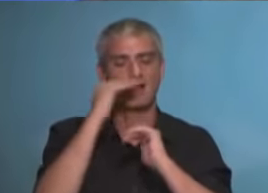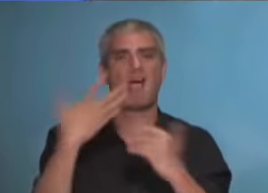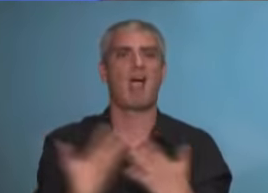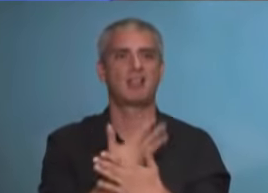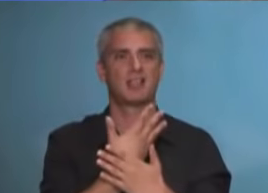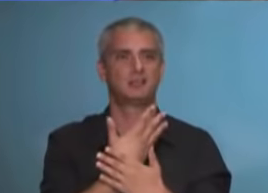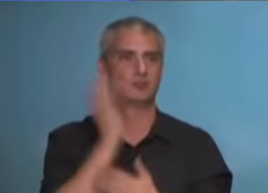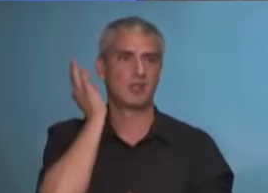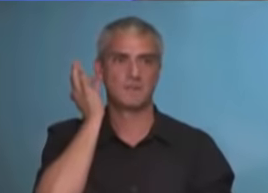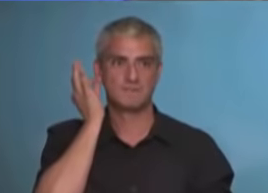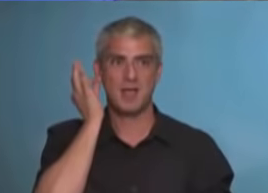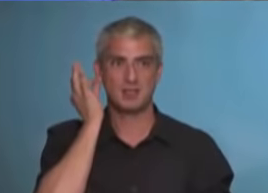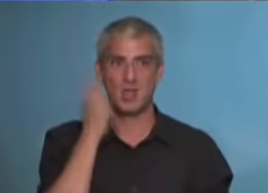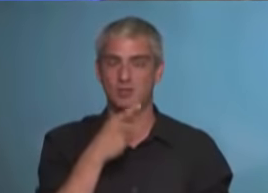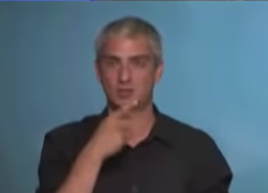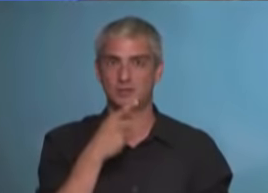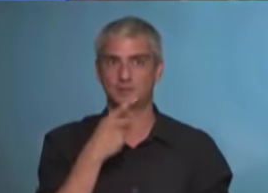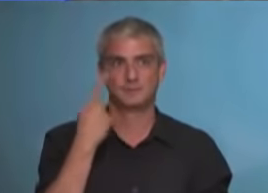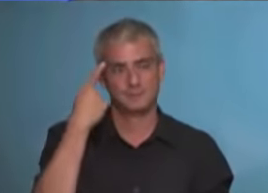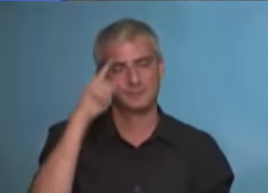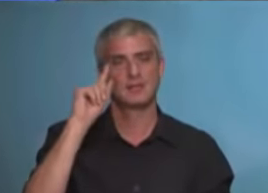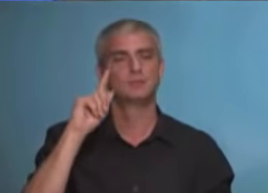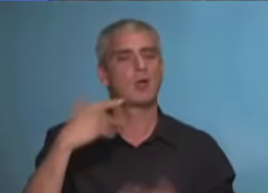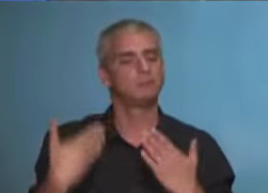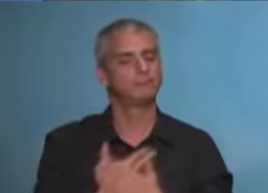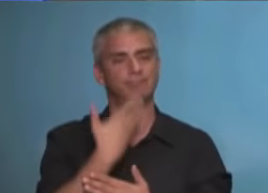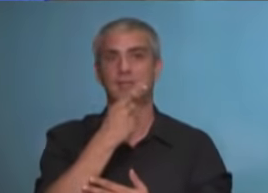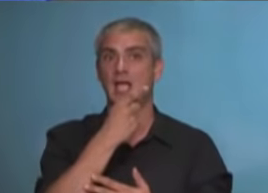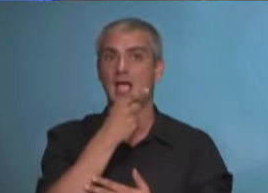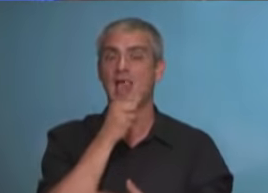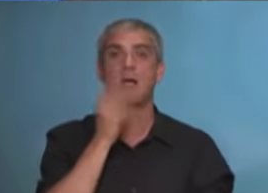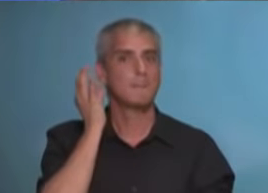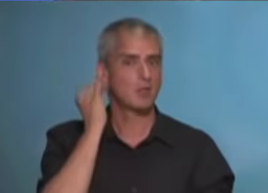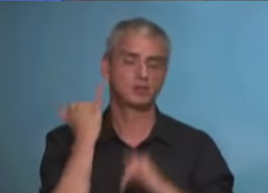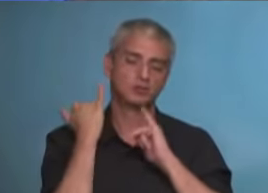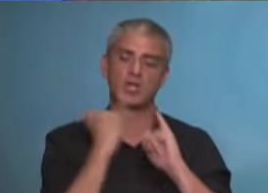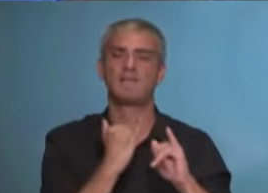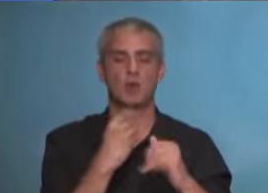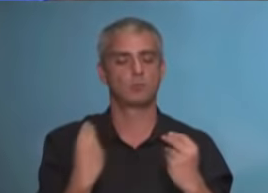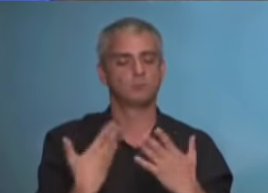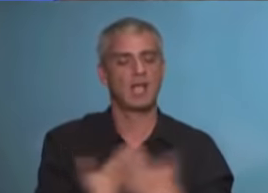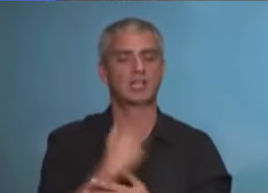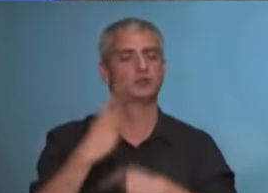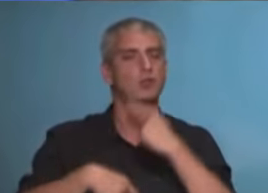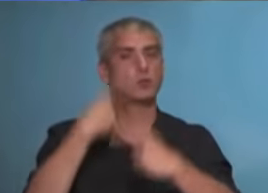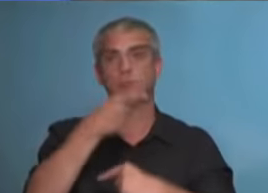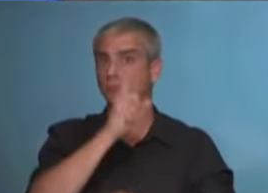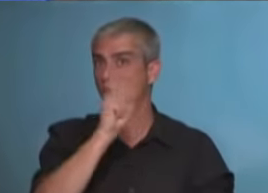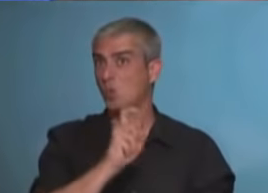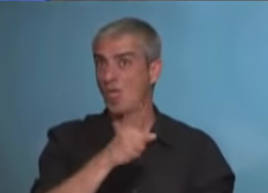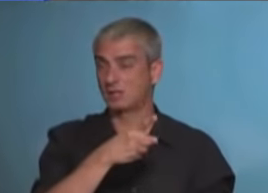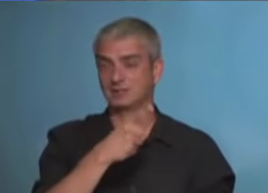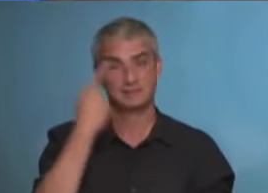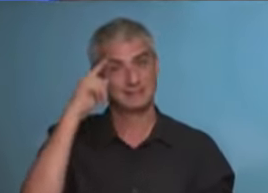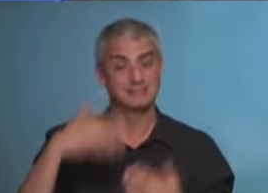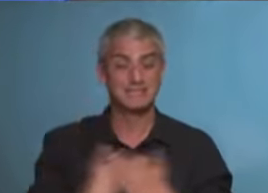של בנות שממציאות את המחר, של בנות שבעצם יביאו את החדשנות הבאה. יכול להיות ששוב, שהסטארט-אפ